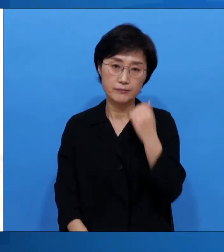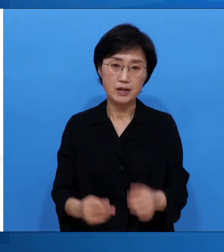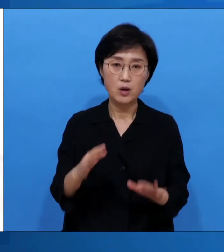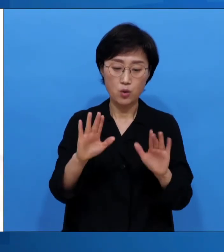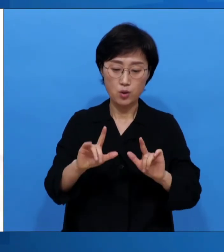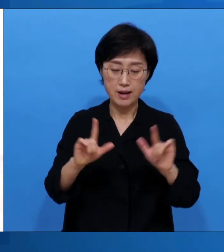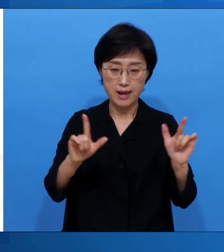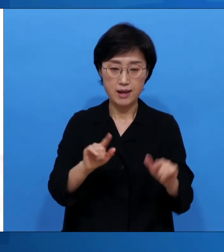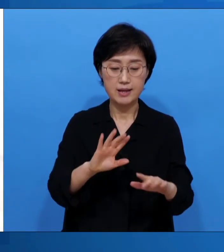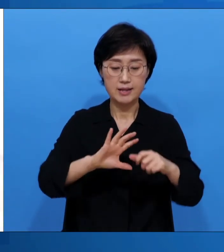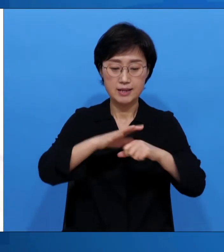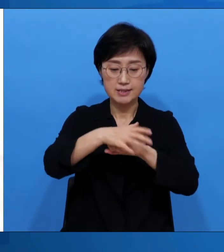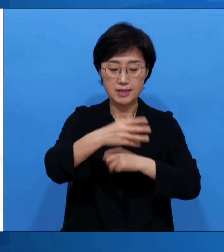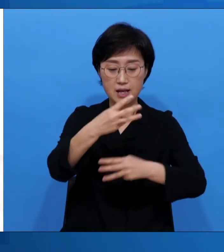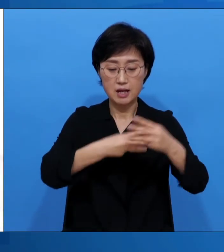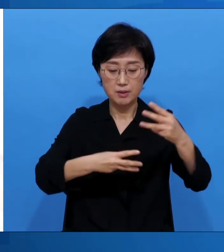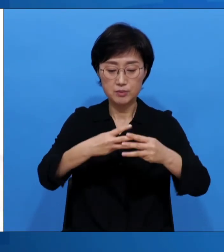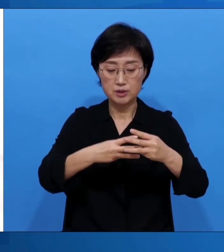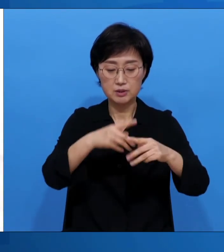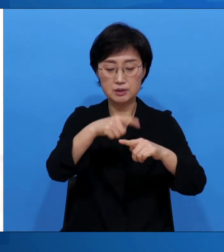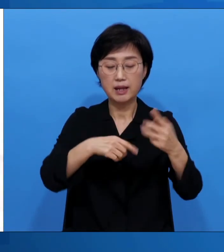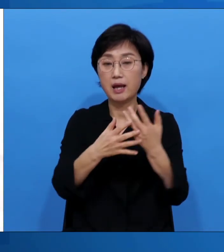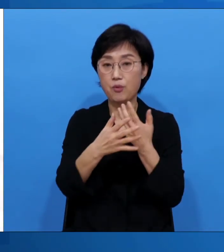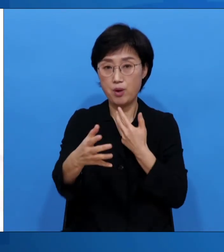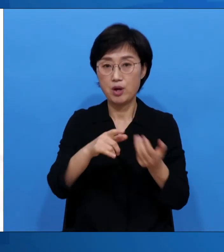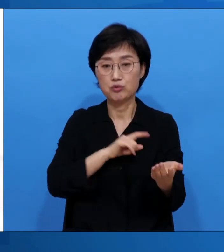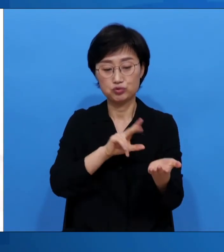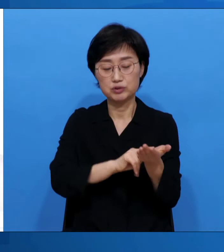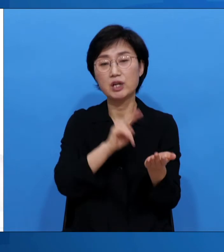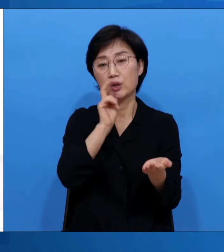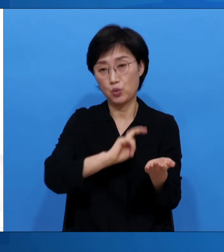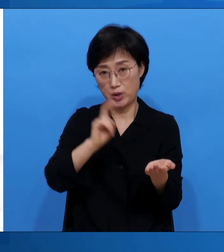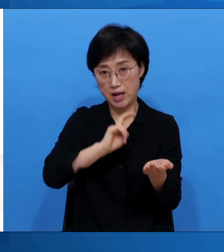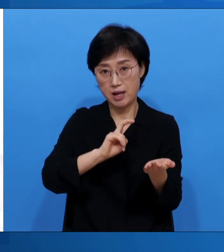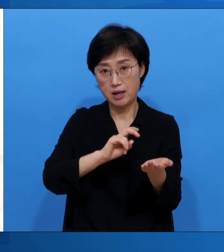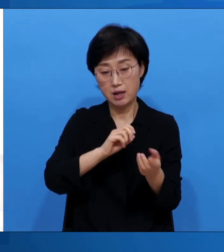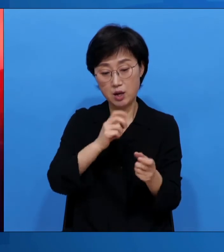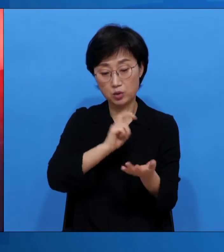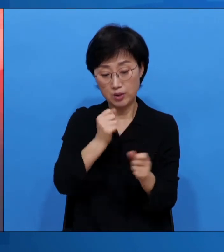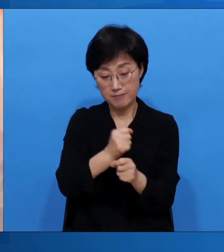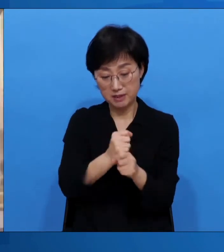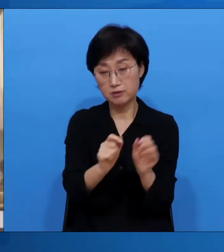(2022년) WRC 주제곡으로 불릴 류광수 목사 작시곡을 공모합니다.